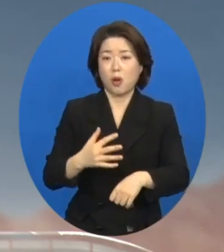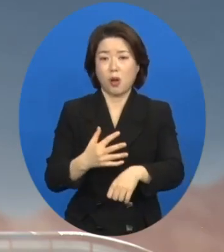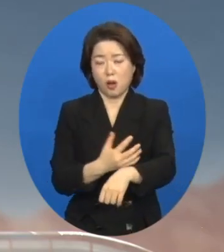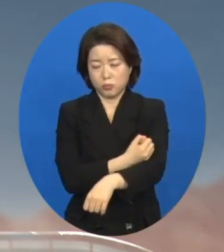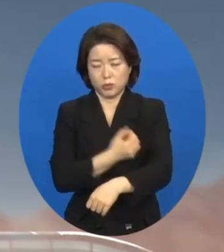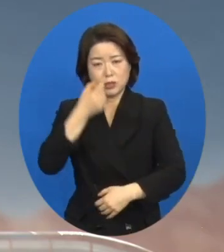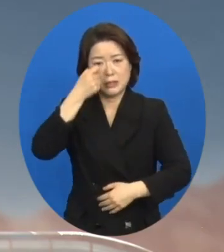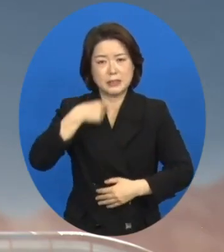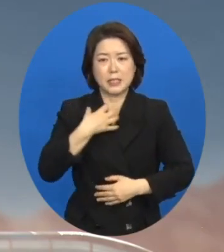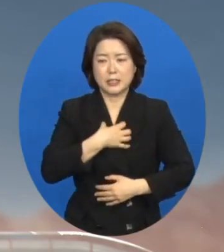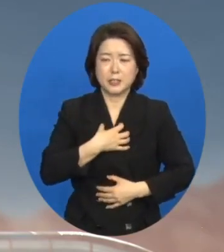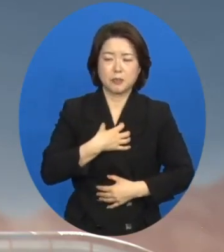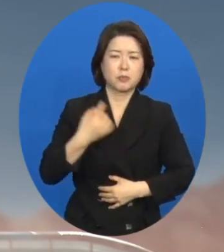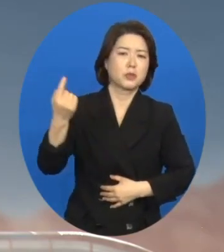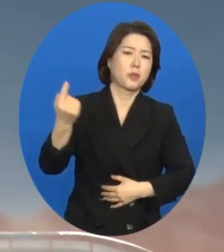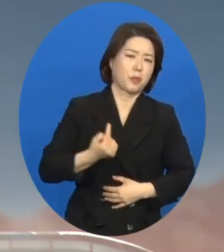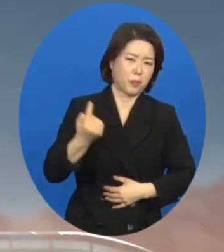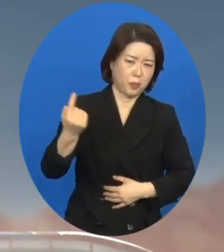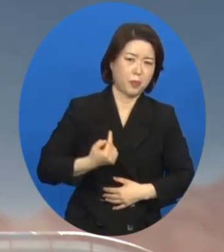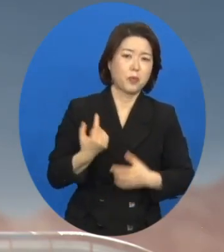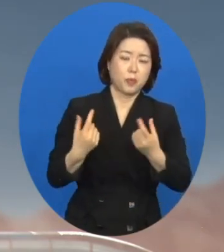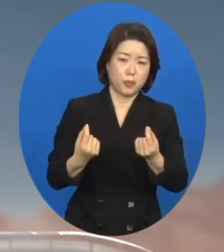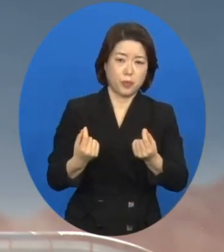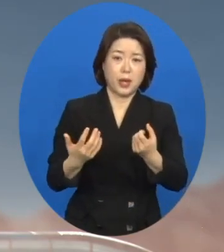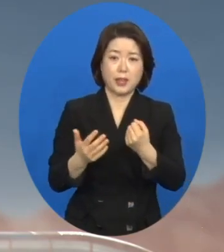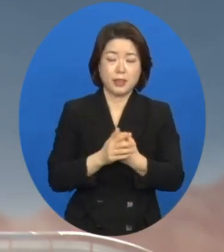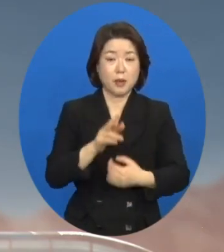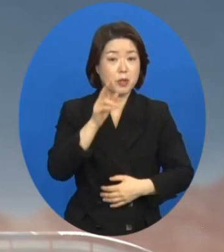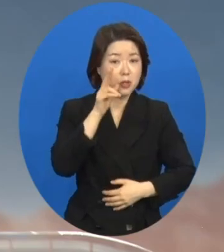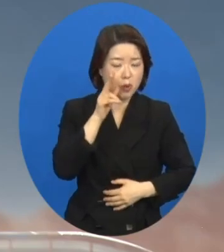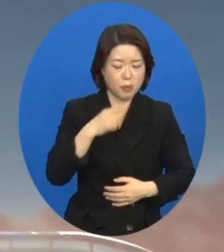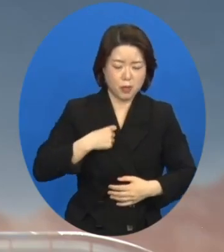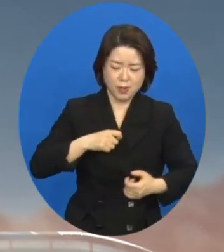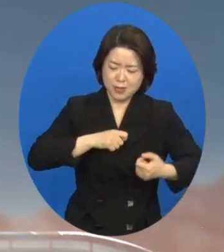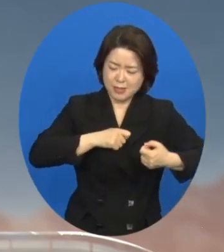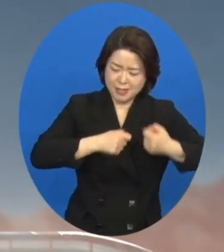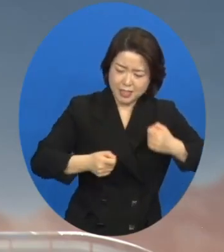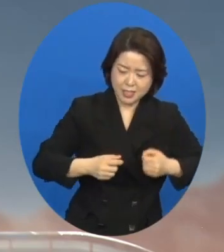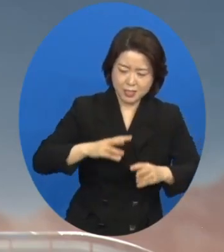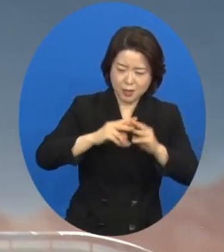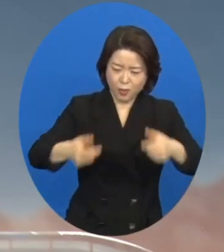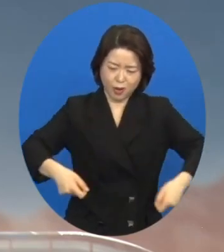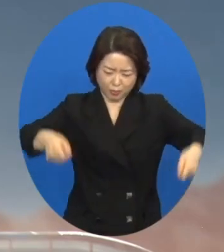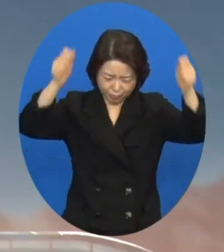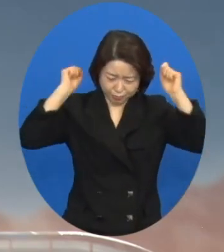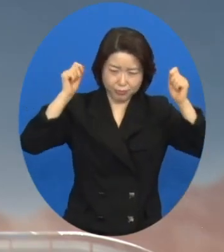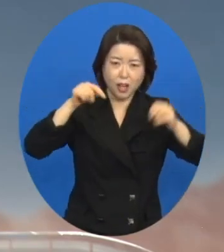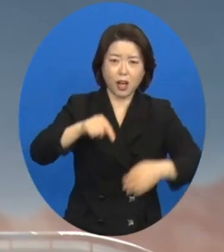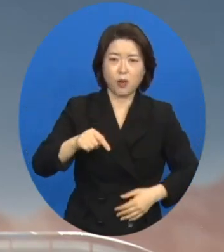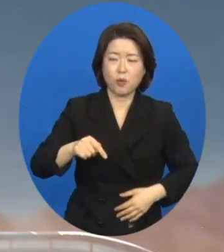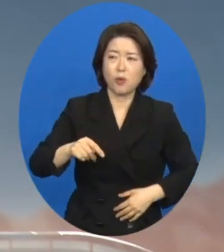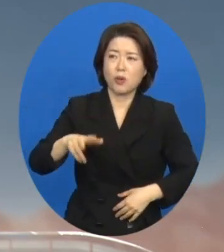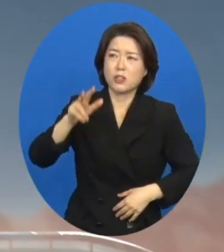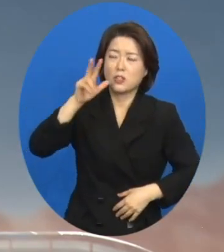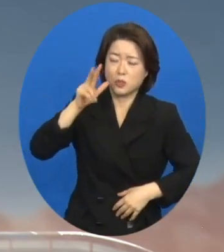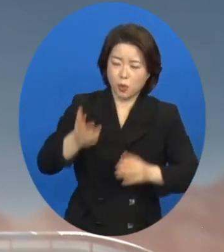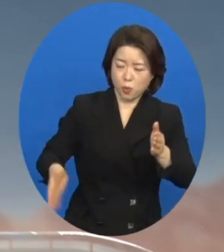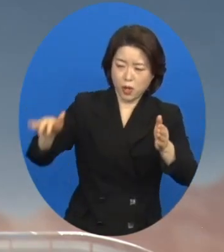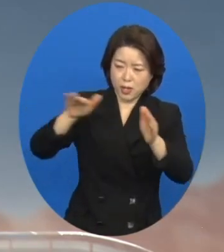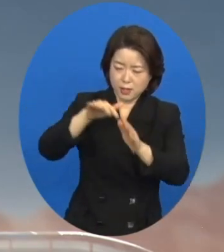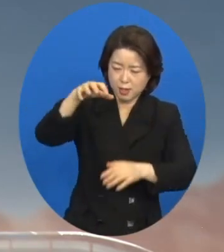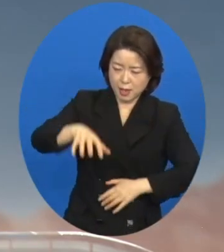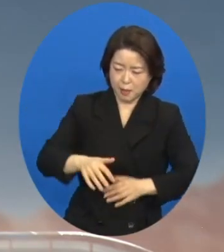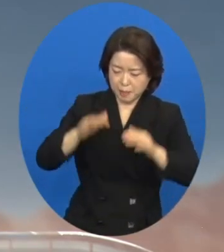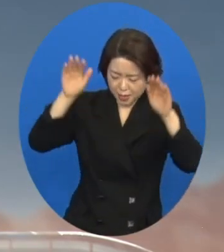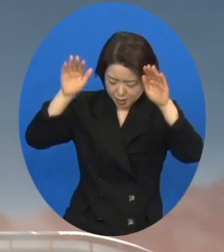슬픔이 밀려오게 된 것입니다. 그래서 여호수아가 옷을 찢고 흙을 뒤집어 쓰고 여호와의 궤 앞에 엎드려서